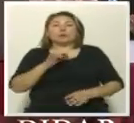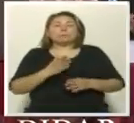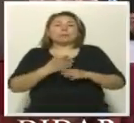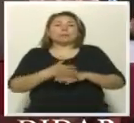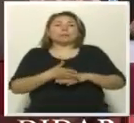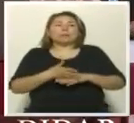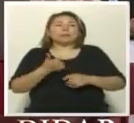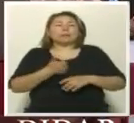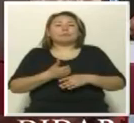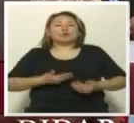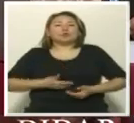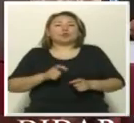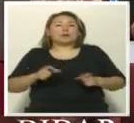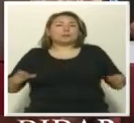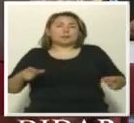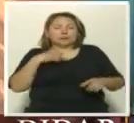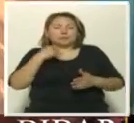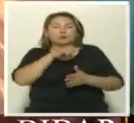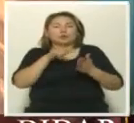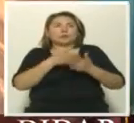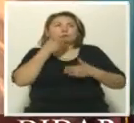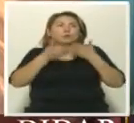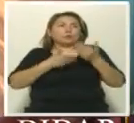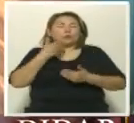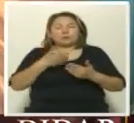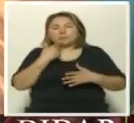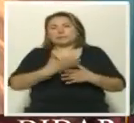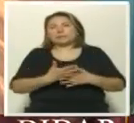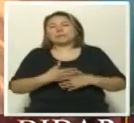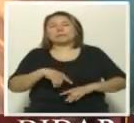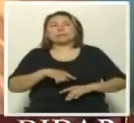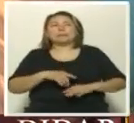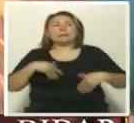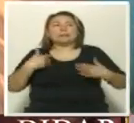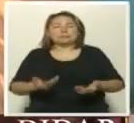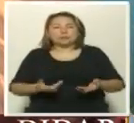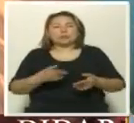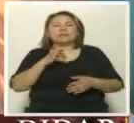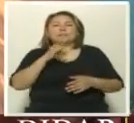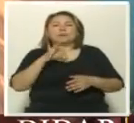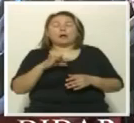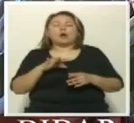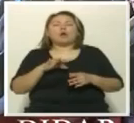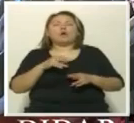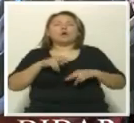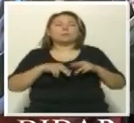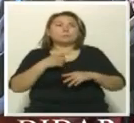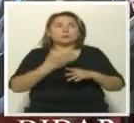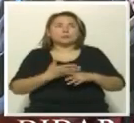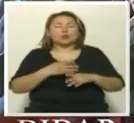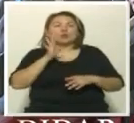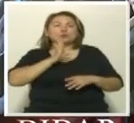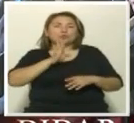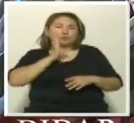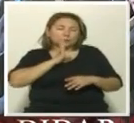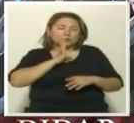облыс әкіміне тұрғындар толғандырған сұрақтарын қойып, ұсыныс тілектерін жеткізді. Ауылдың инфрақұрылымы толықтай жасақталған. Су да, көгілдір